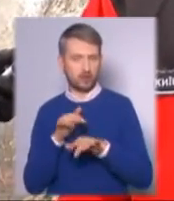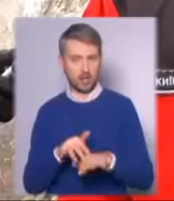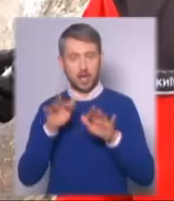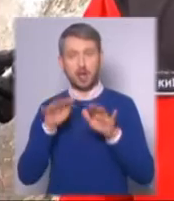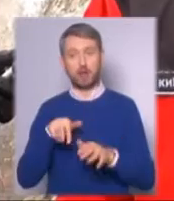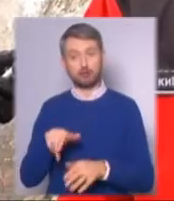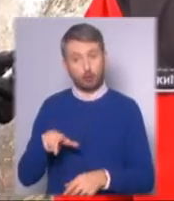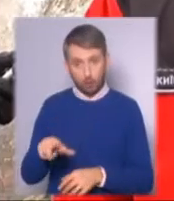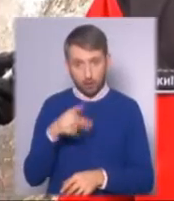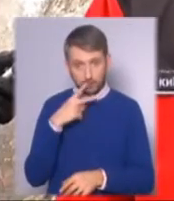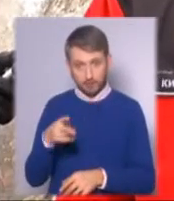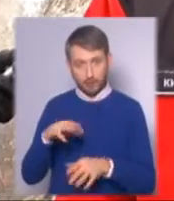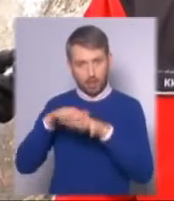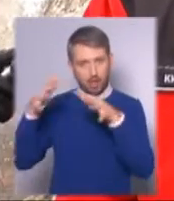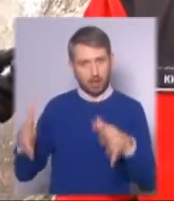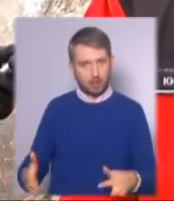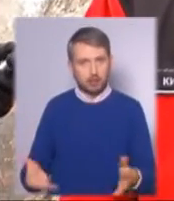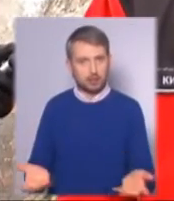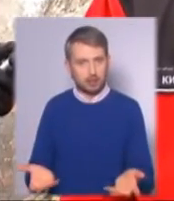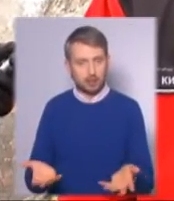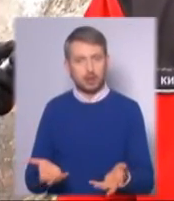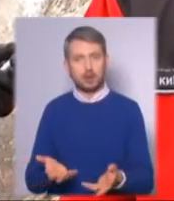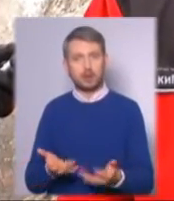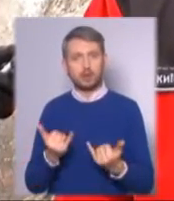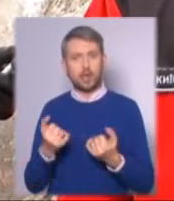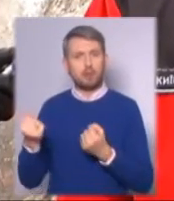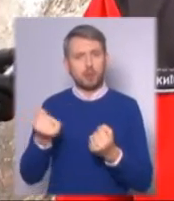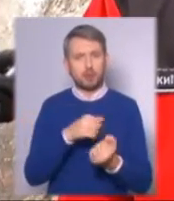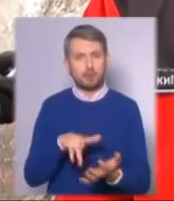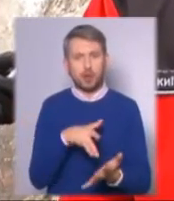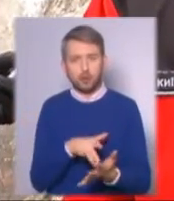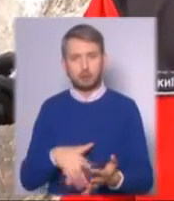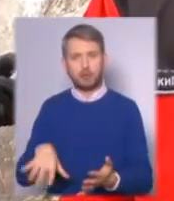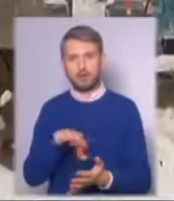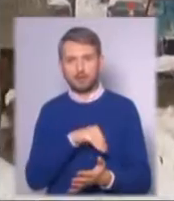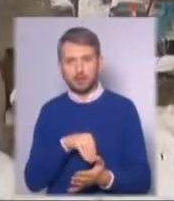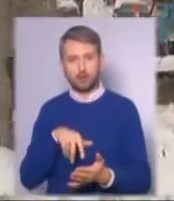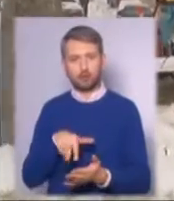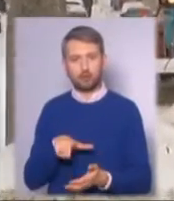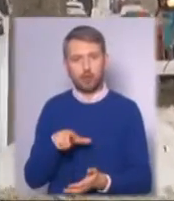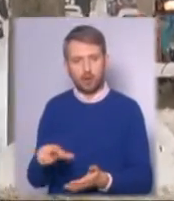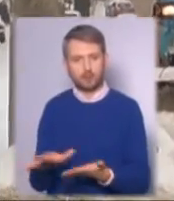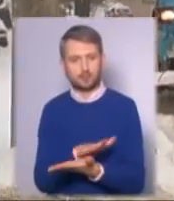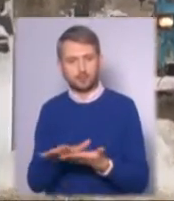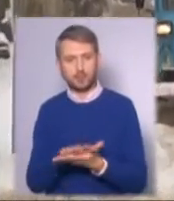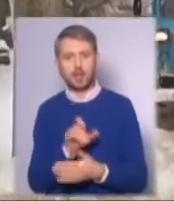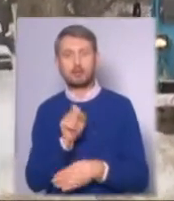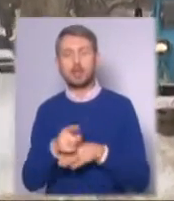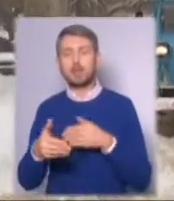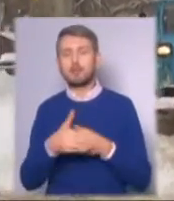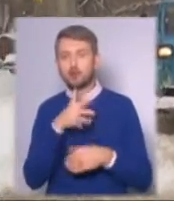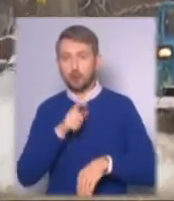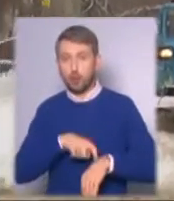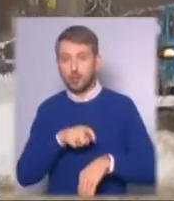Вы сейчас можете наблюдать, проехаться по городу. Везде работают бригады, отодвигают снег с тротуаров. Завдання на найближчі години –